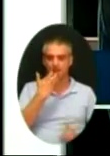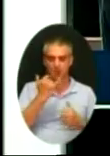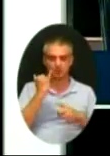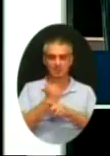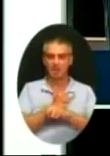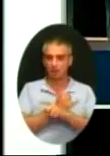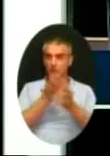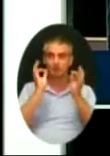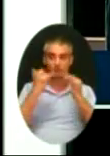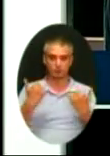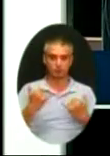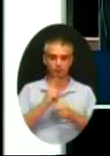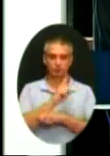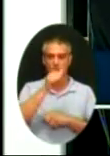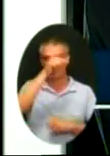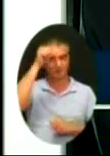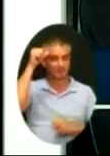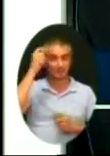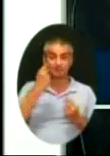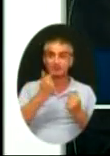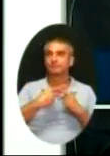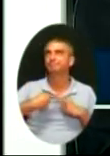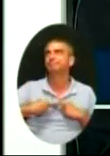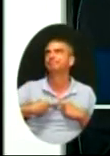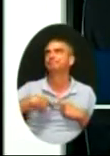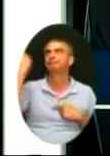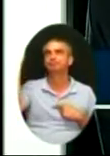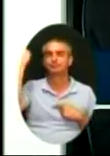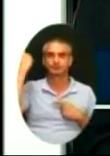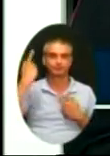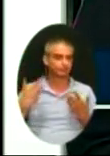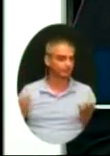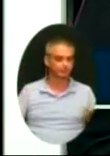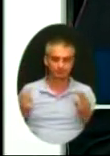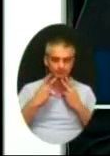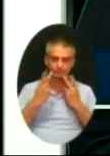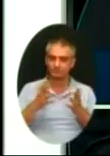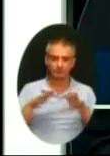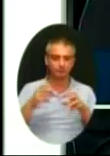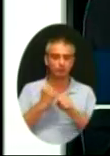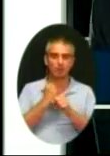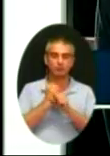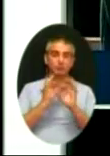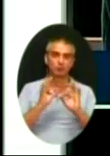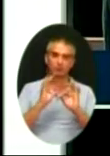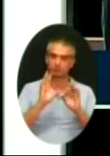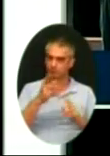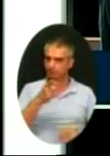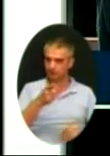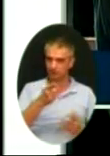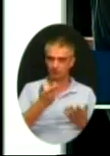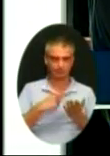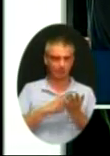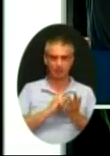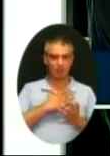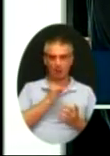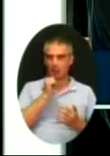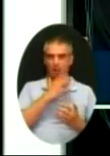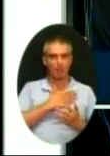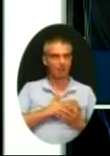פירות וירקות, במיוחד עכשיו בתקופת הקיץ, המחירים נוסקים ואין מענה מטעם הממשלה. האם זה חוסר